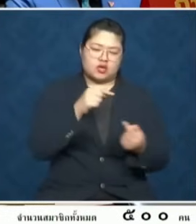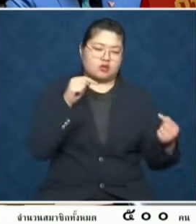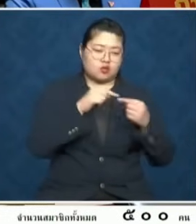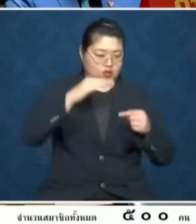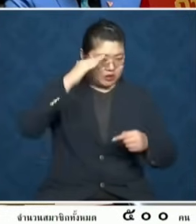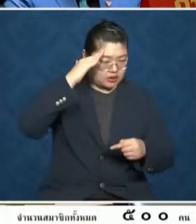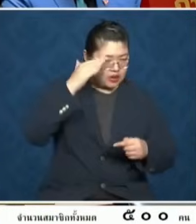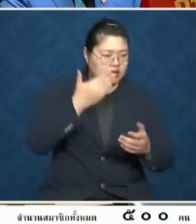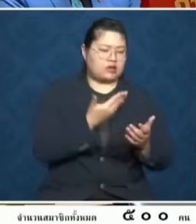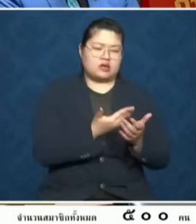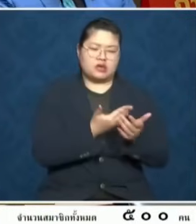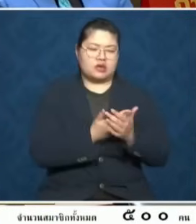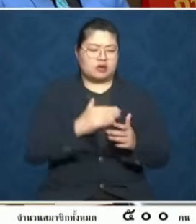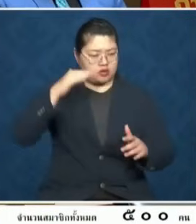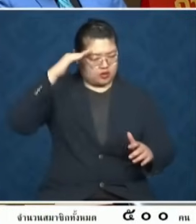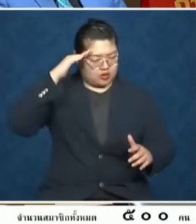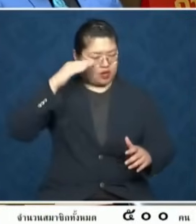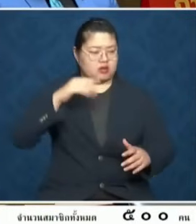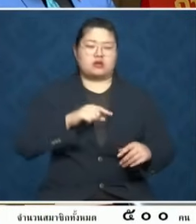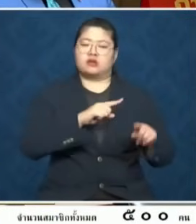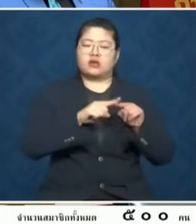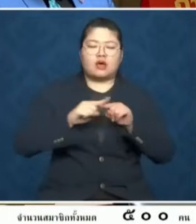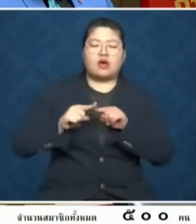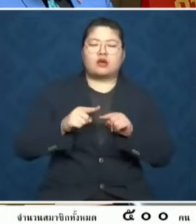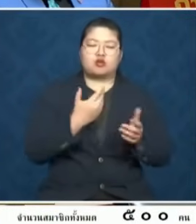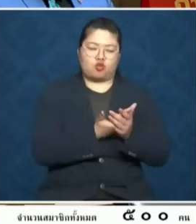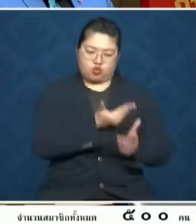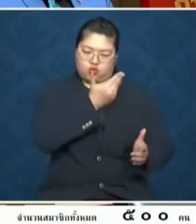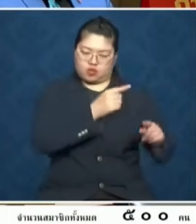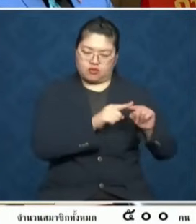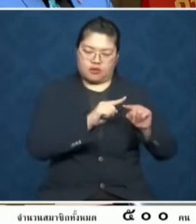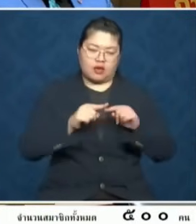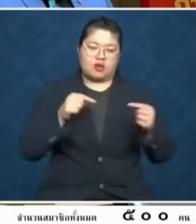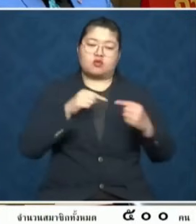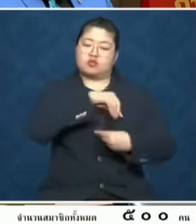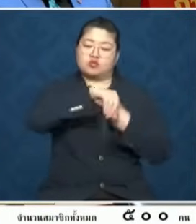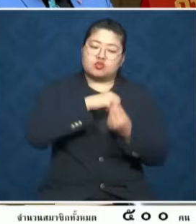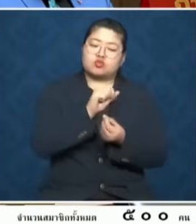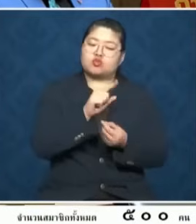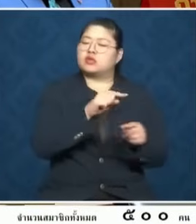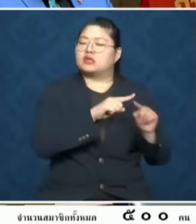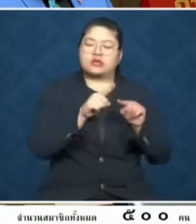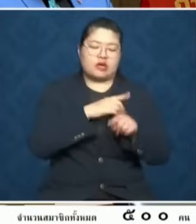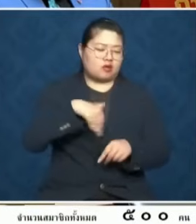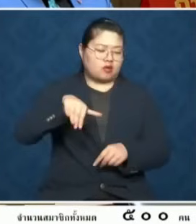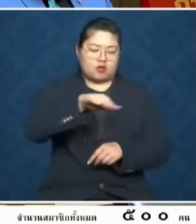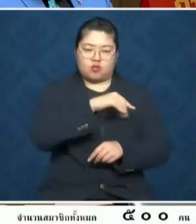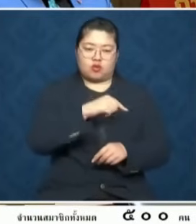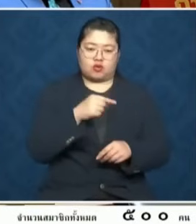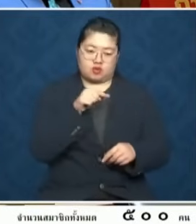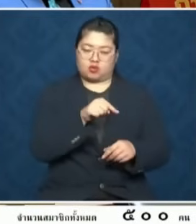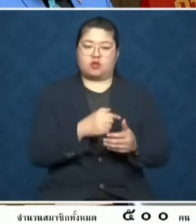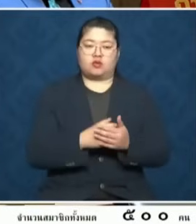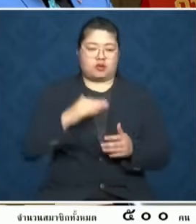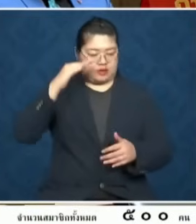ความมั่งคั่งของนายพลในกองทัพไทยและรายได้ต่างๆในธุรกิจทั้งหมดไปจนถึงการเติบโตของ